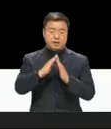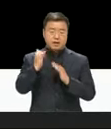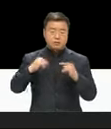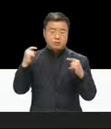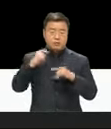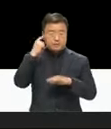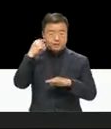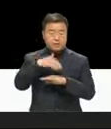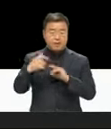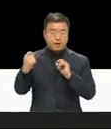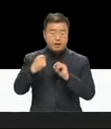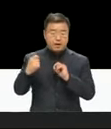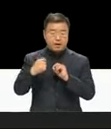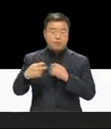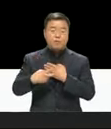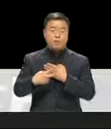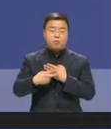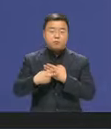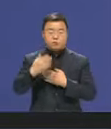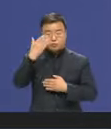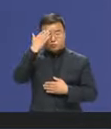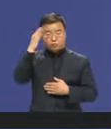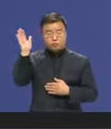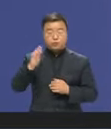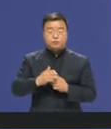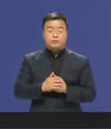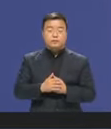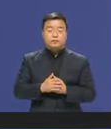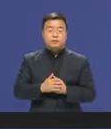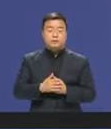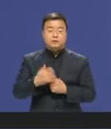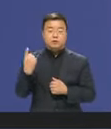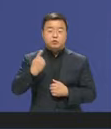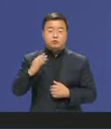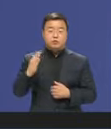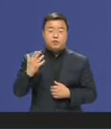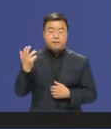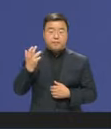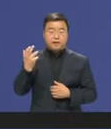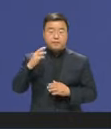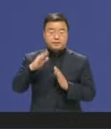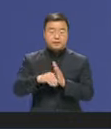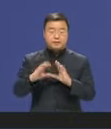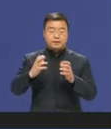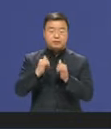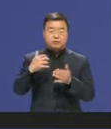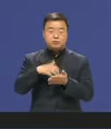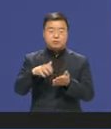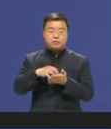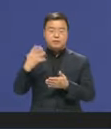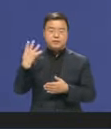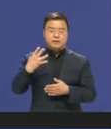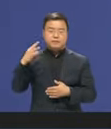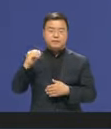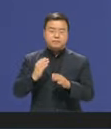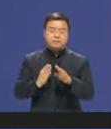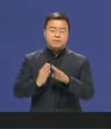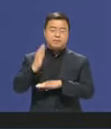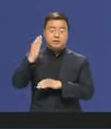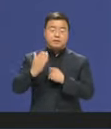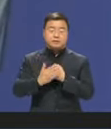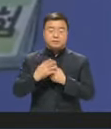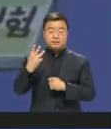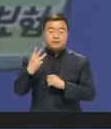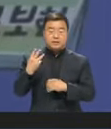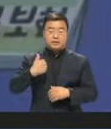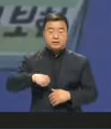여러분의 가까운 보건소에서 무료로 합니다. 80년대 들어 인구가 4천만을 넘어서자 3자녀 가구에 추가로 세금을 물리는